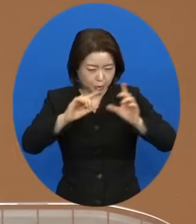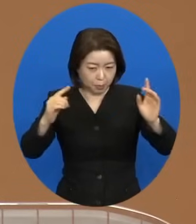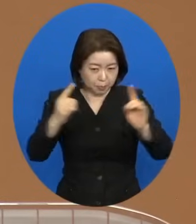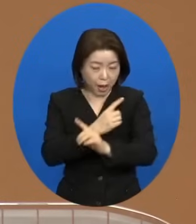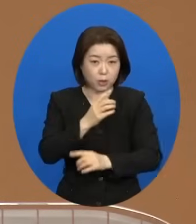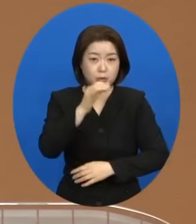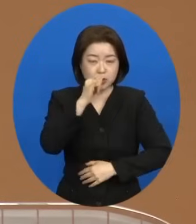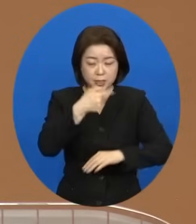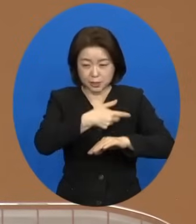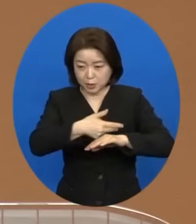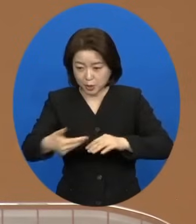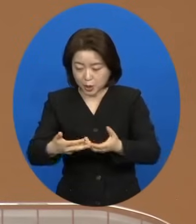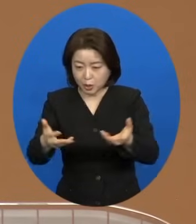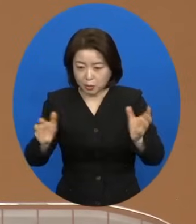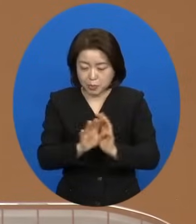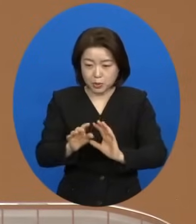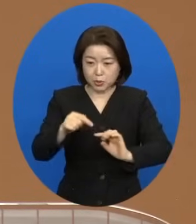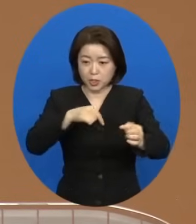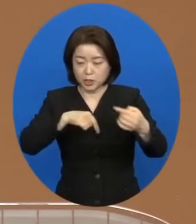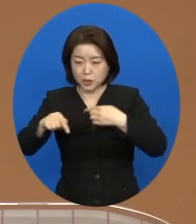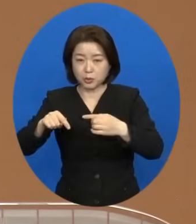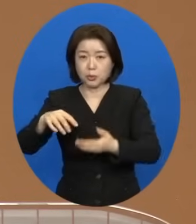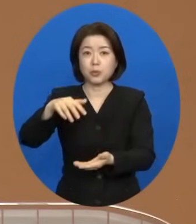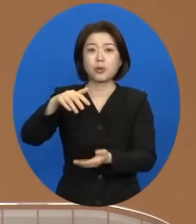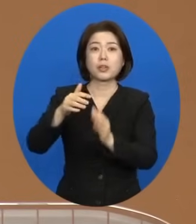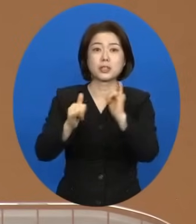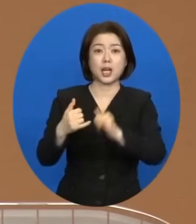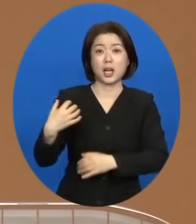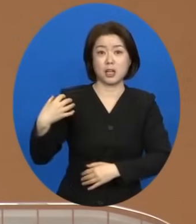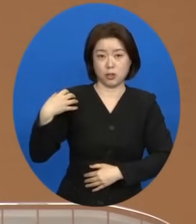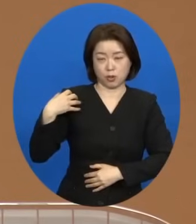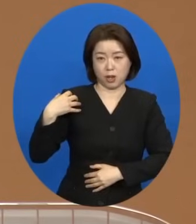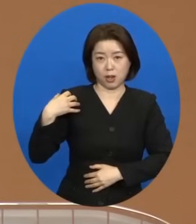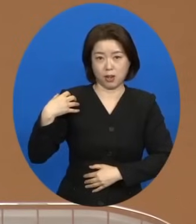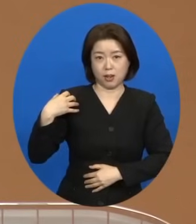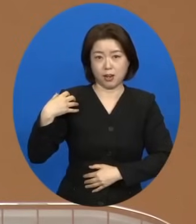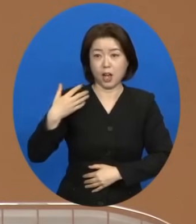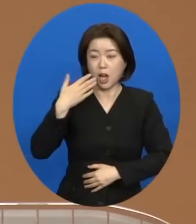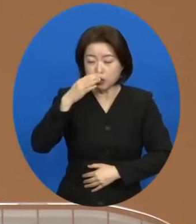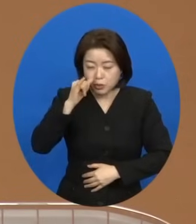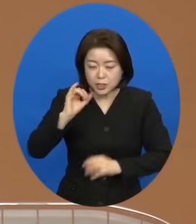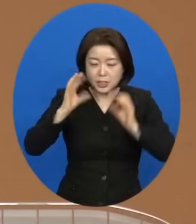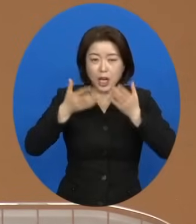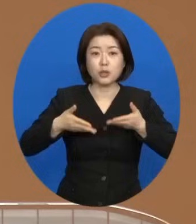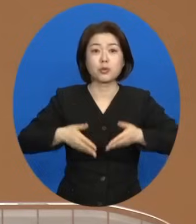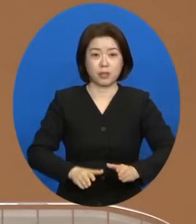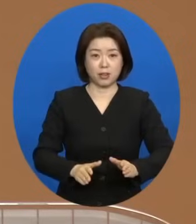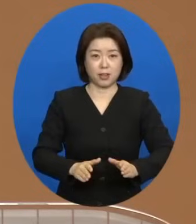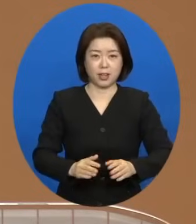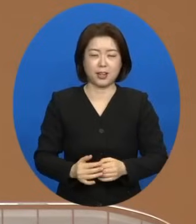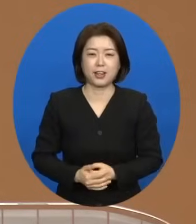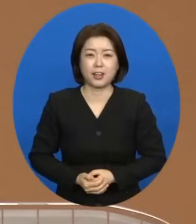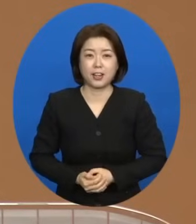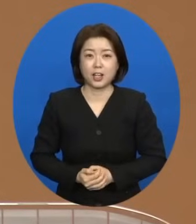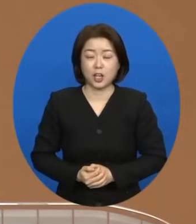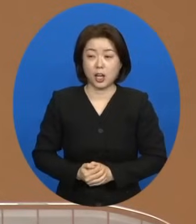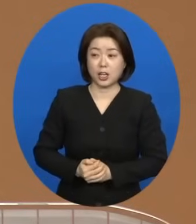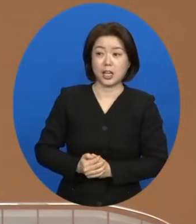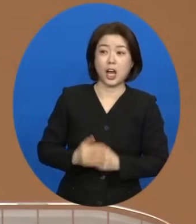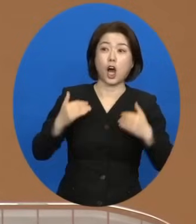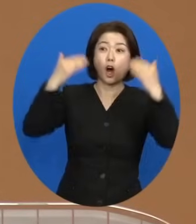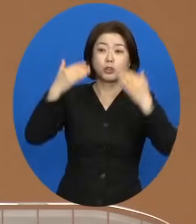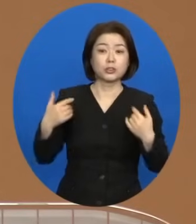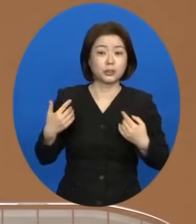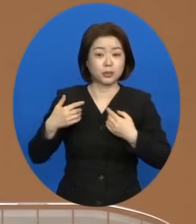있는 민족의 지도자로 태어났죠 근데 여러분 태어났어도 아기로 태어납니다 지도자로 태어난 사람은